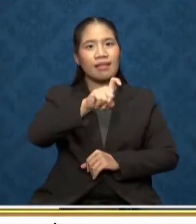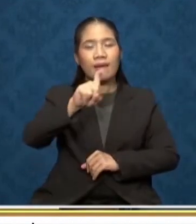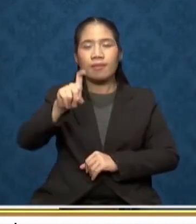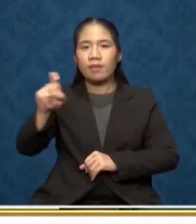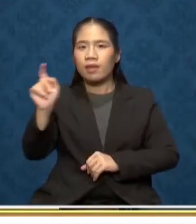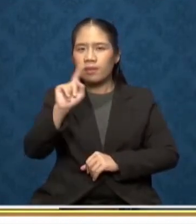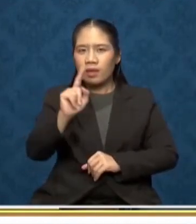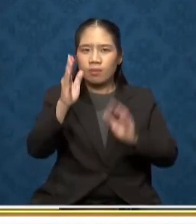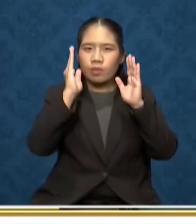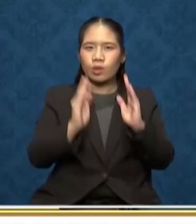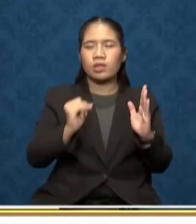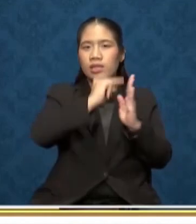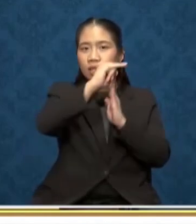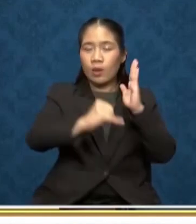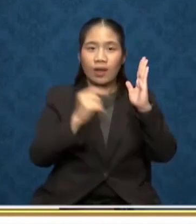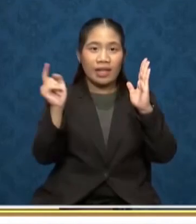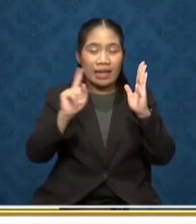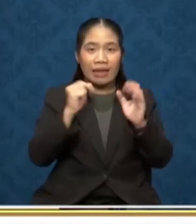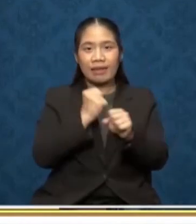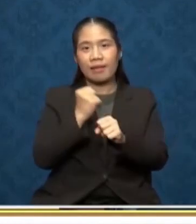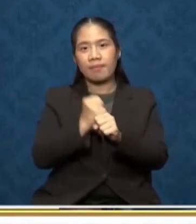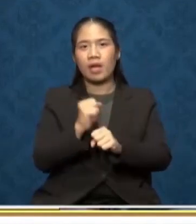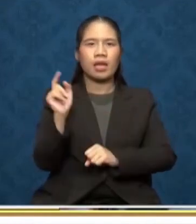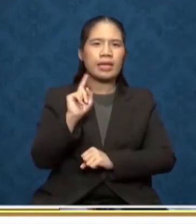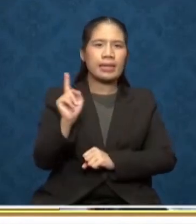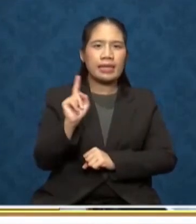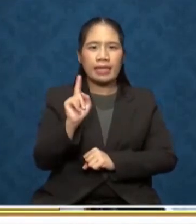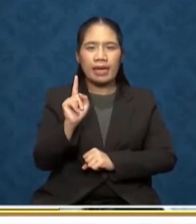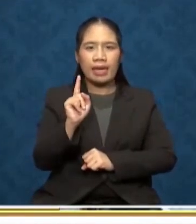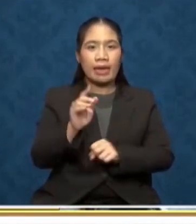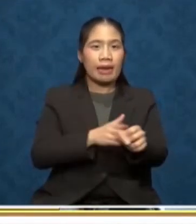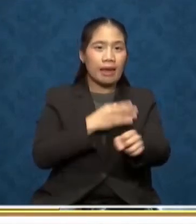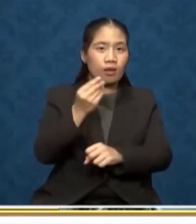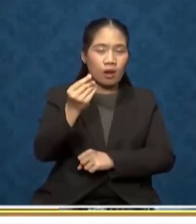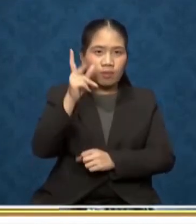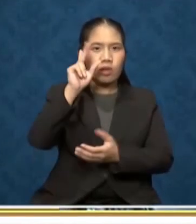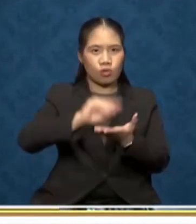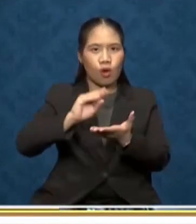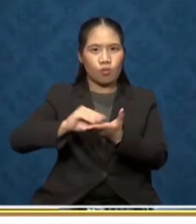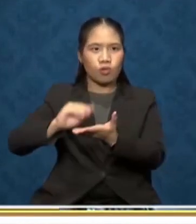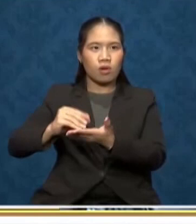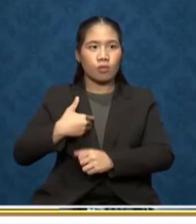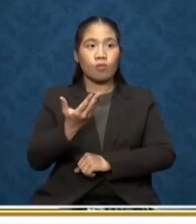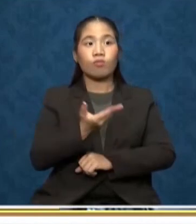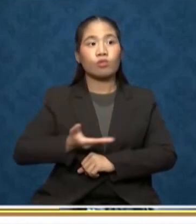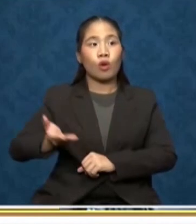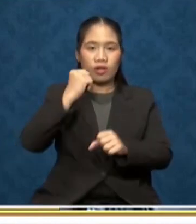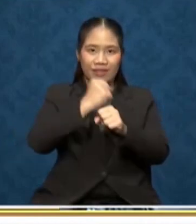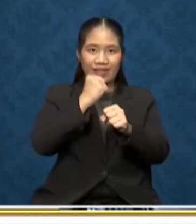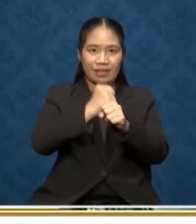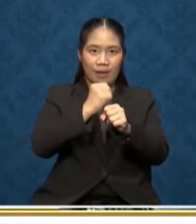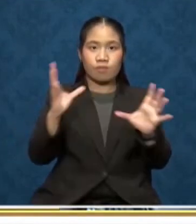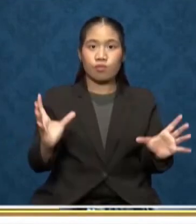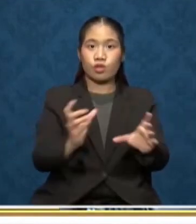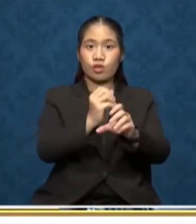ั ว่ามีคนจัหวดอะไรกับ้าง ไปทำงานกี่ปีแล้วได้ข้มลมาคอนข้างมากครัแล้วผมจะขออนุาทำสรุปเป็ Excel